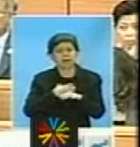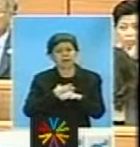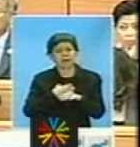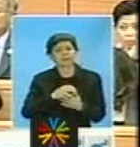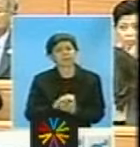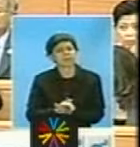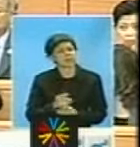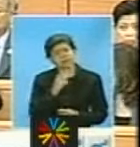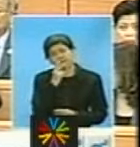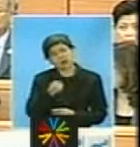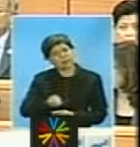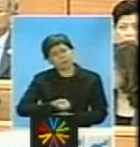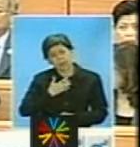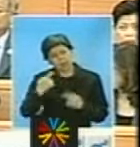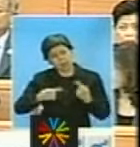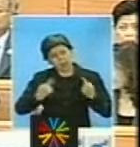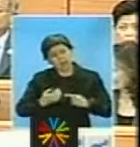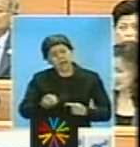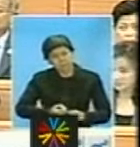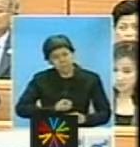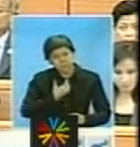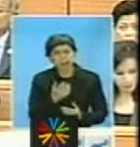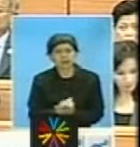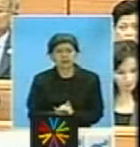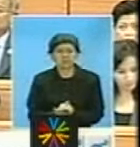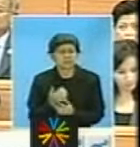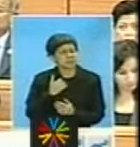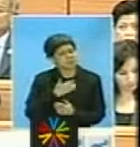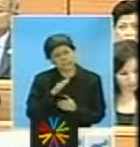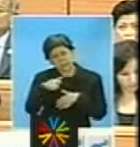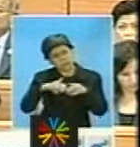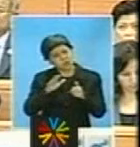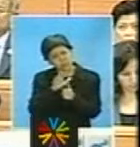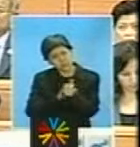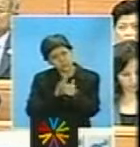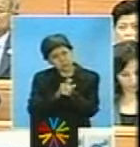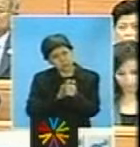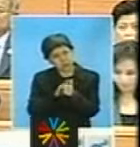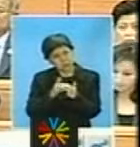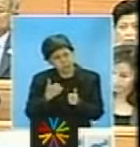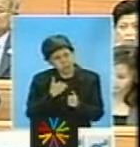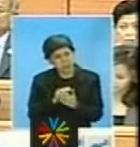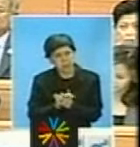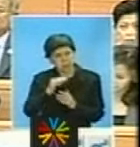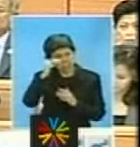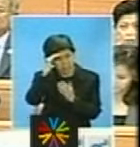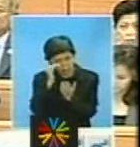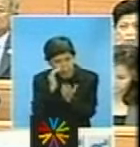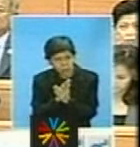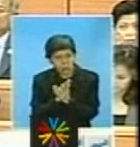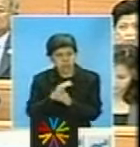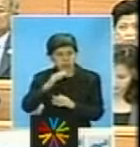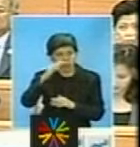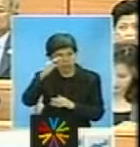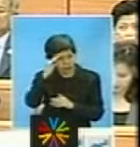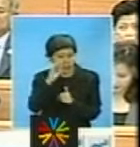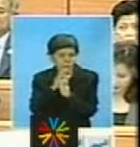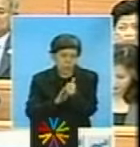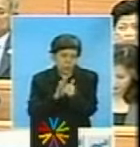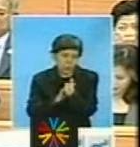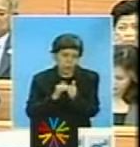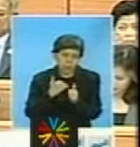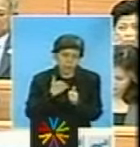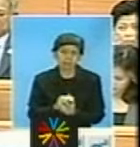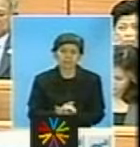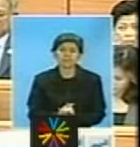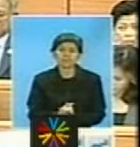ๆเพราะความคิดของพันตำรจททักษิณนั้นต้องการเปลี่ยนโครงสร้างการปกครองของประเทศเพื่อสร้างรัฐไทยใหม่เลยเถิดไปถึงการสร้างระบอบ